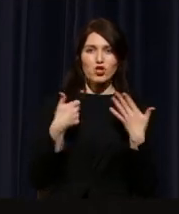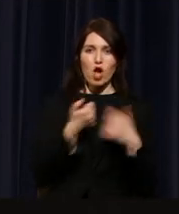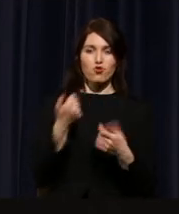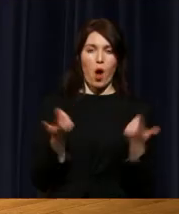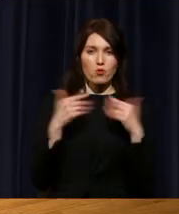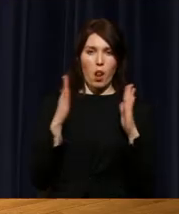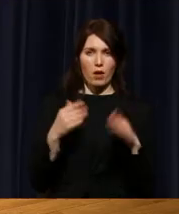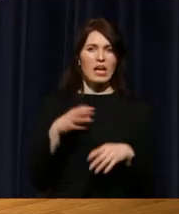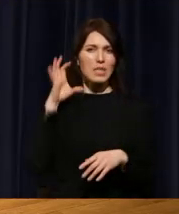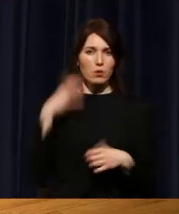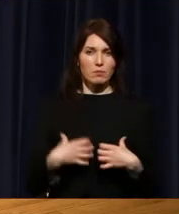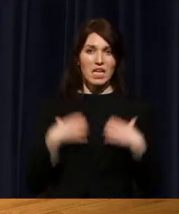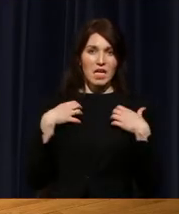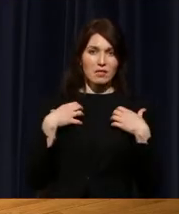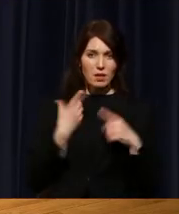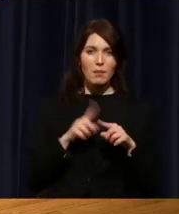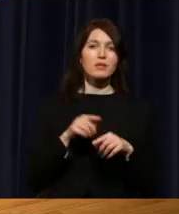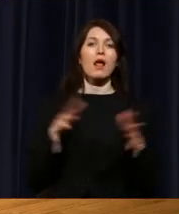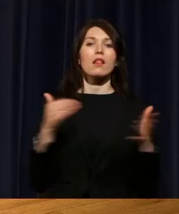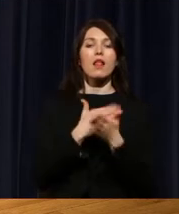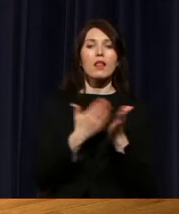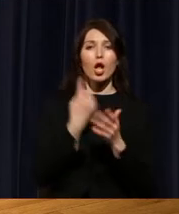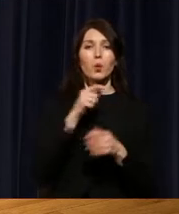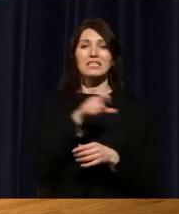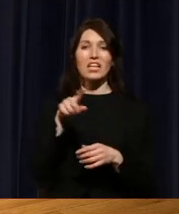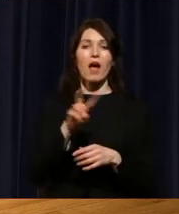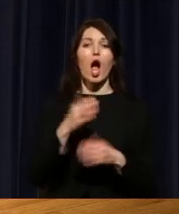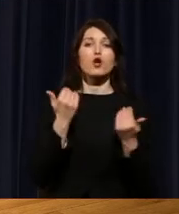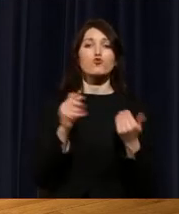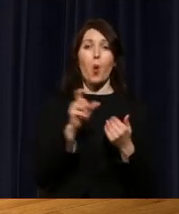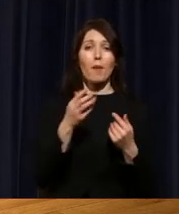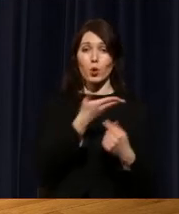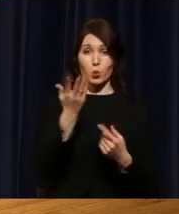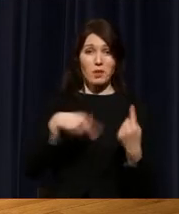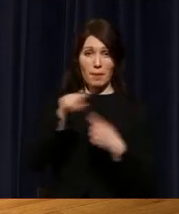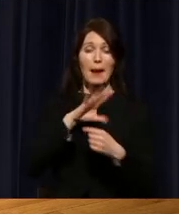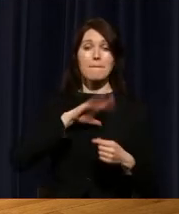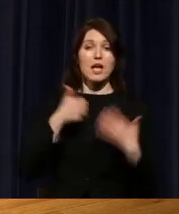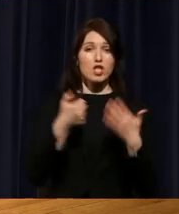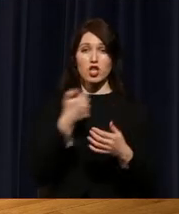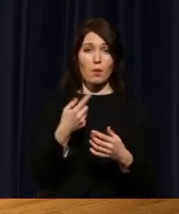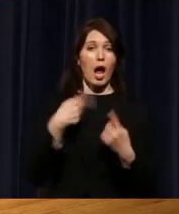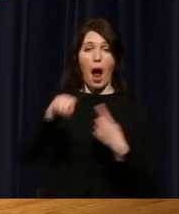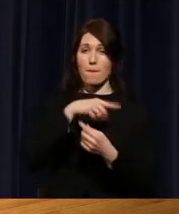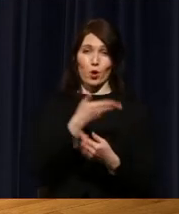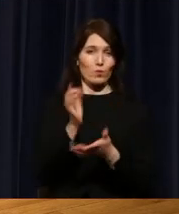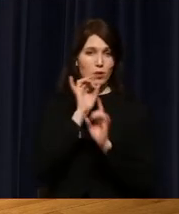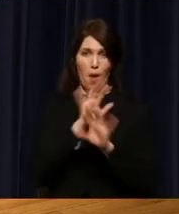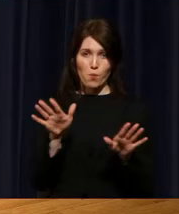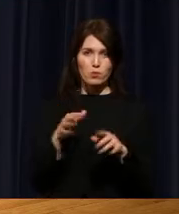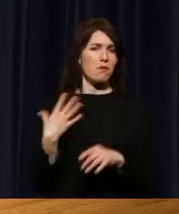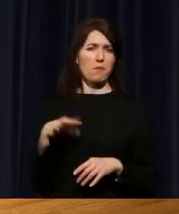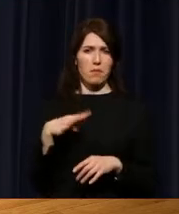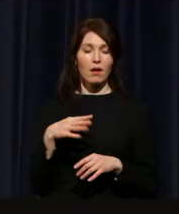puses briesmīgi tas, ko es saku, jo liela daļa no tiem cilvēkiem, kur ir šobrīd jums apkārt, viņi pēc 6 gadiem vairāk nebūs Tāpēc. Jums apkārt. Tāpēc,